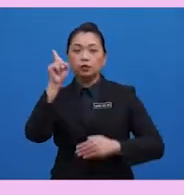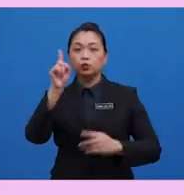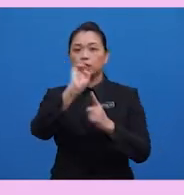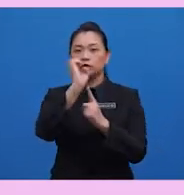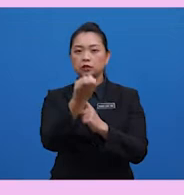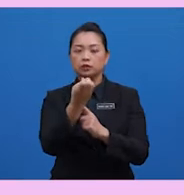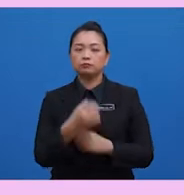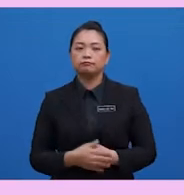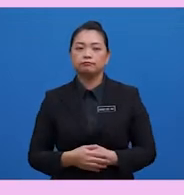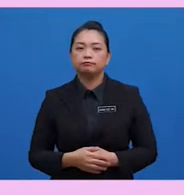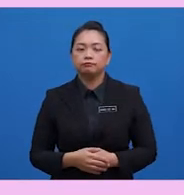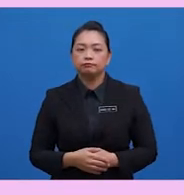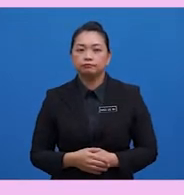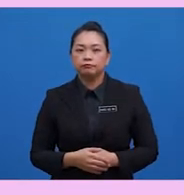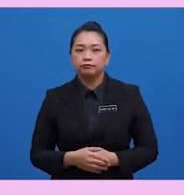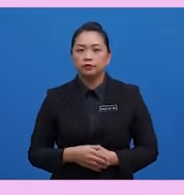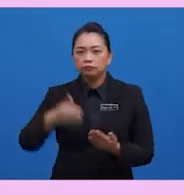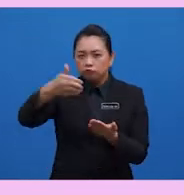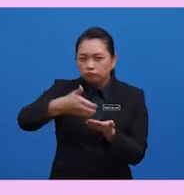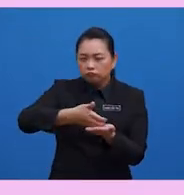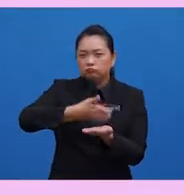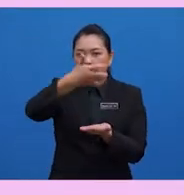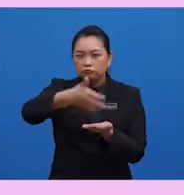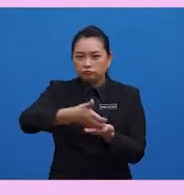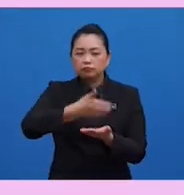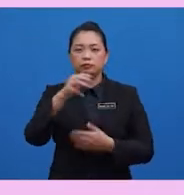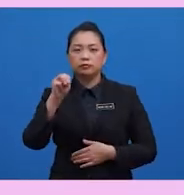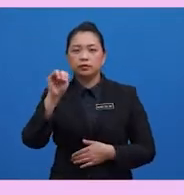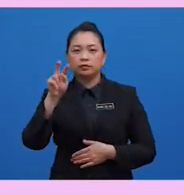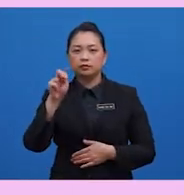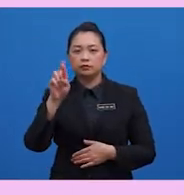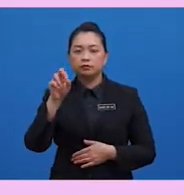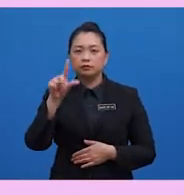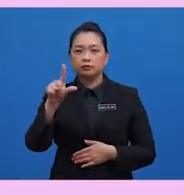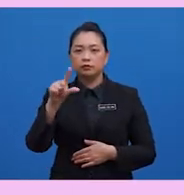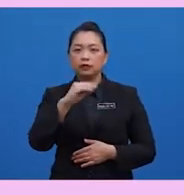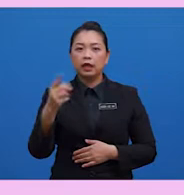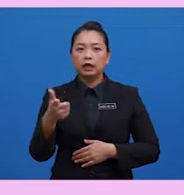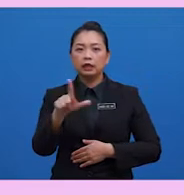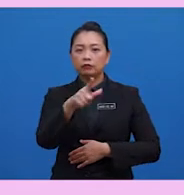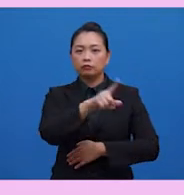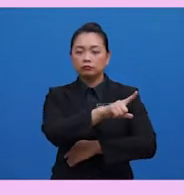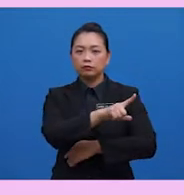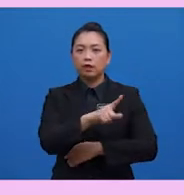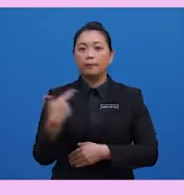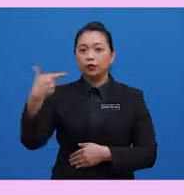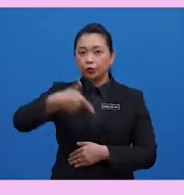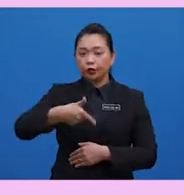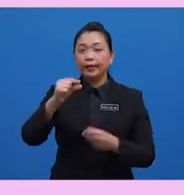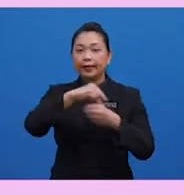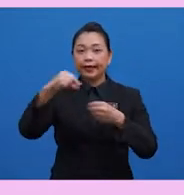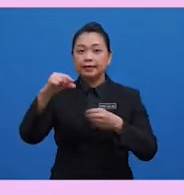ekosistem. Manakala, perlombongan mineral dasar lautan iaitu petroleum dan galian asli